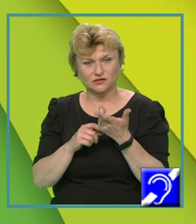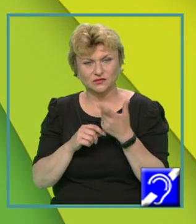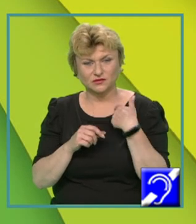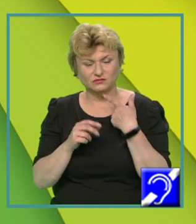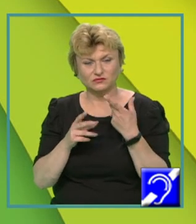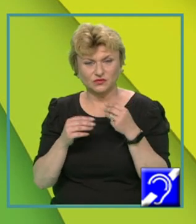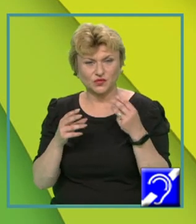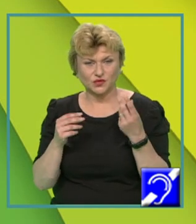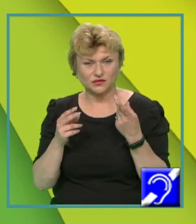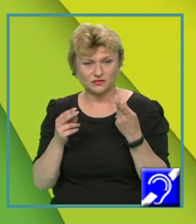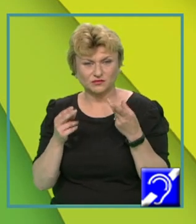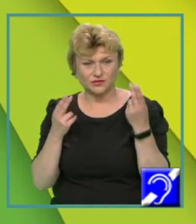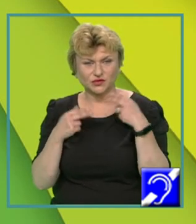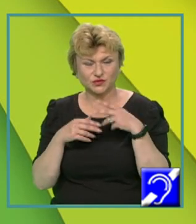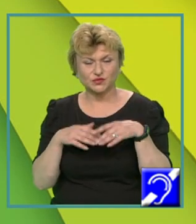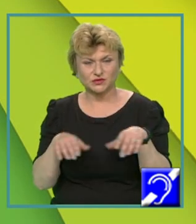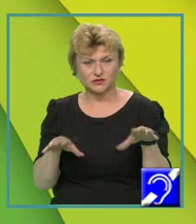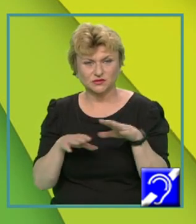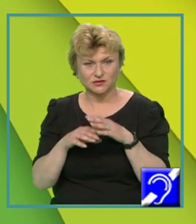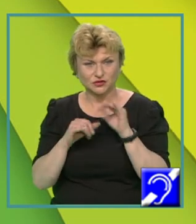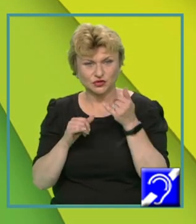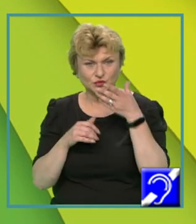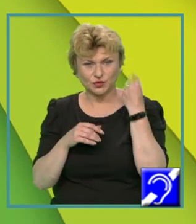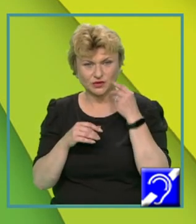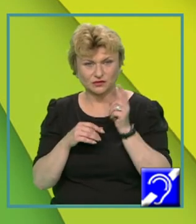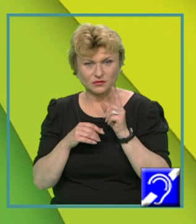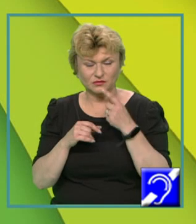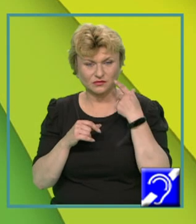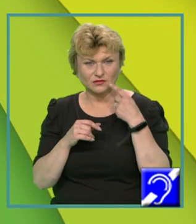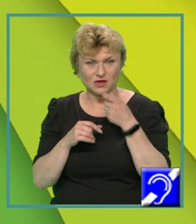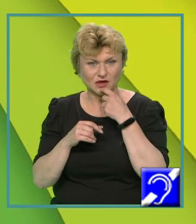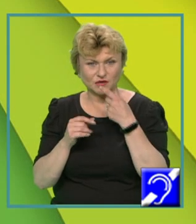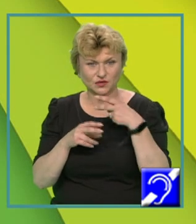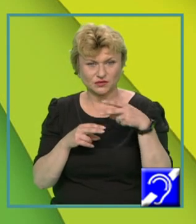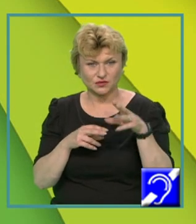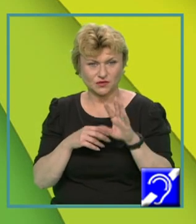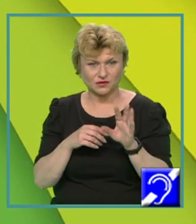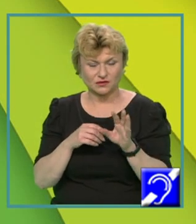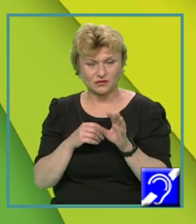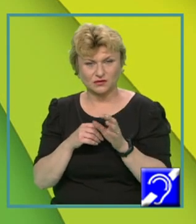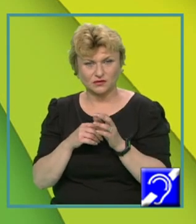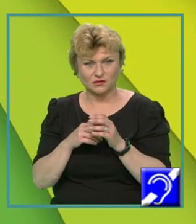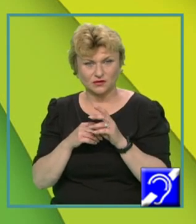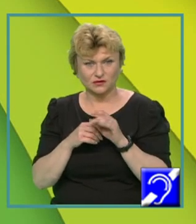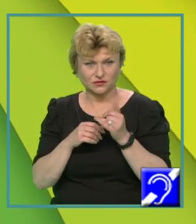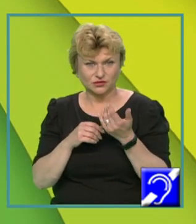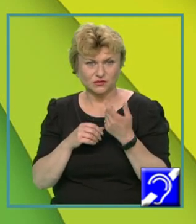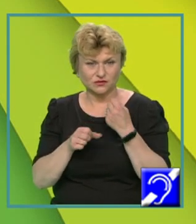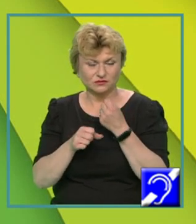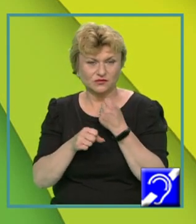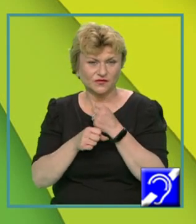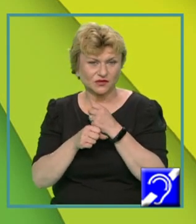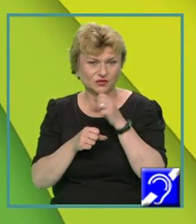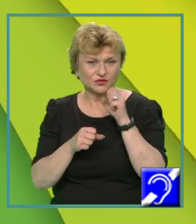de intestin și bila produsă de ficat. Nu uităm că bila nu conține enzime, are rol în digestia lipidelor, da? Și sucul